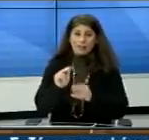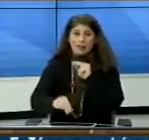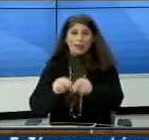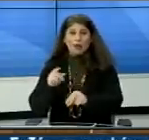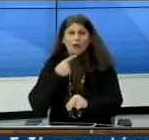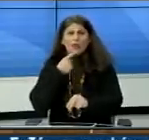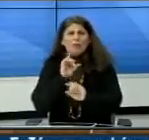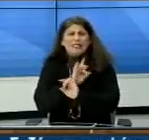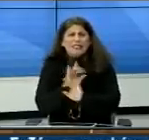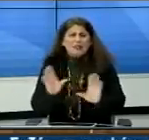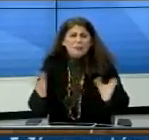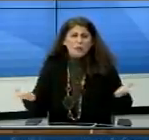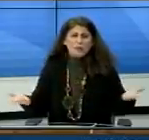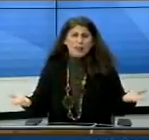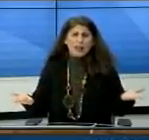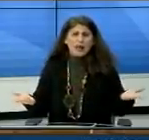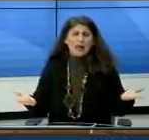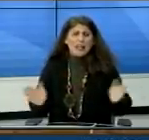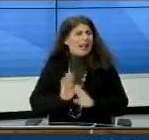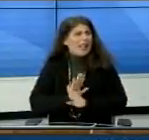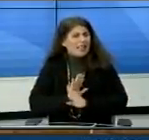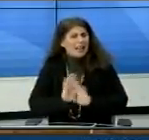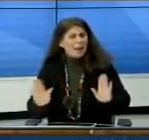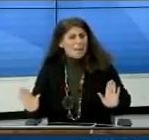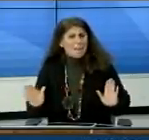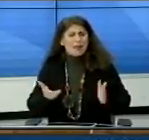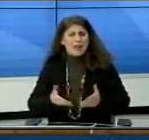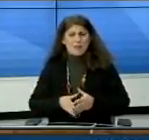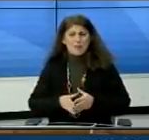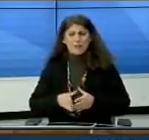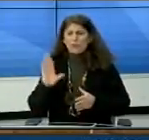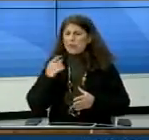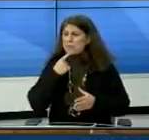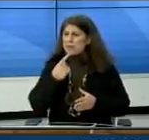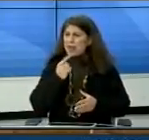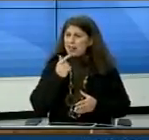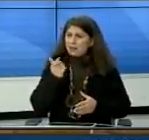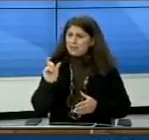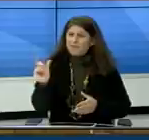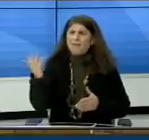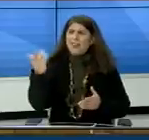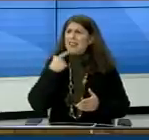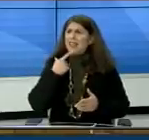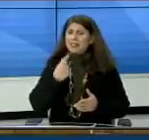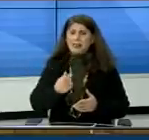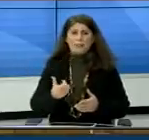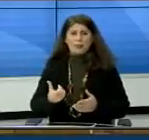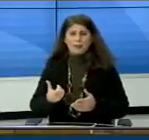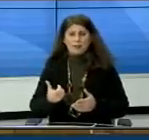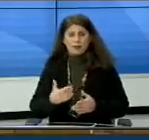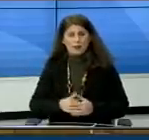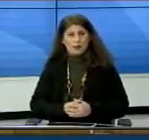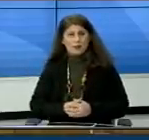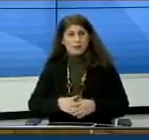τίποτα. Τίποτα. Δεν υπήρξε καμία ούτε καν αναφορά, ούτε κανένα υπονοούμενο για